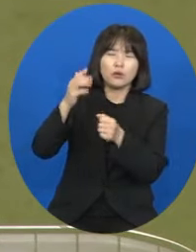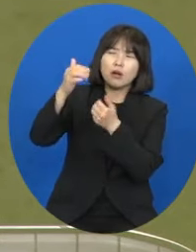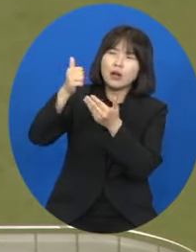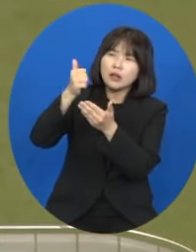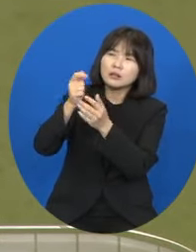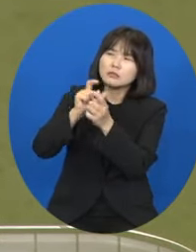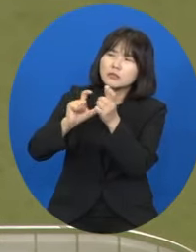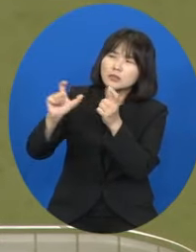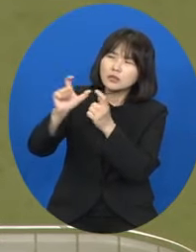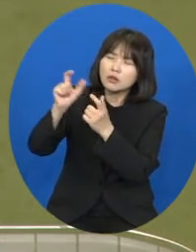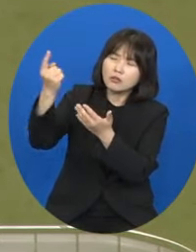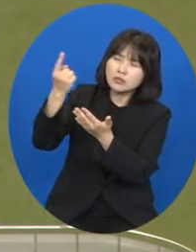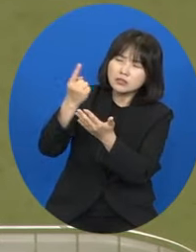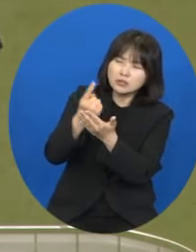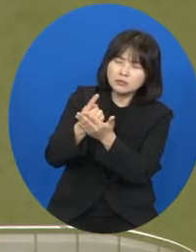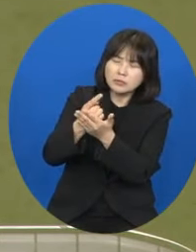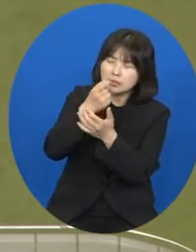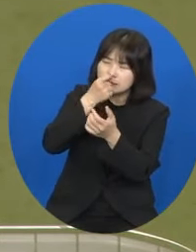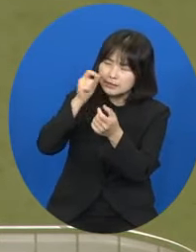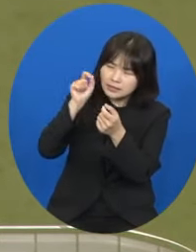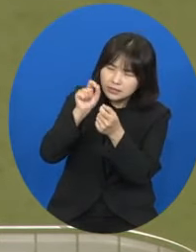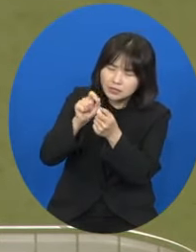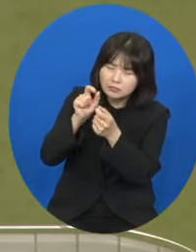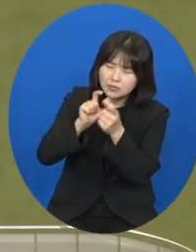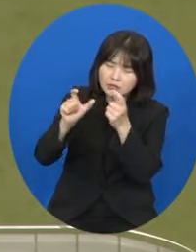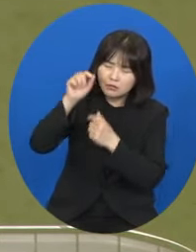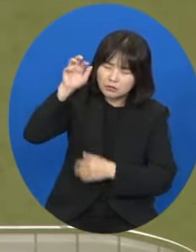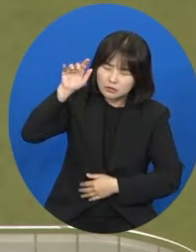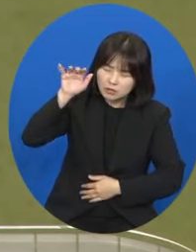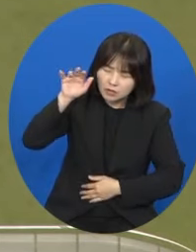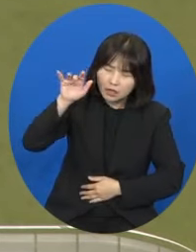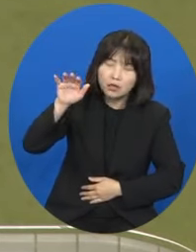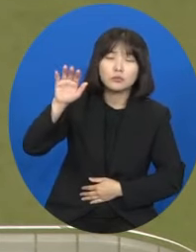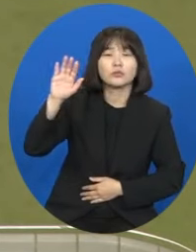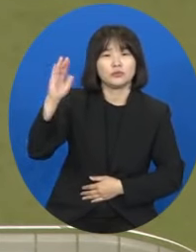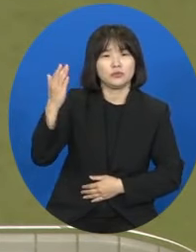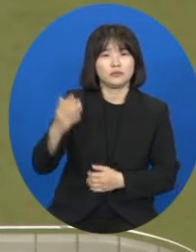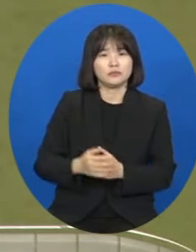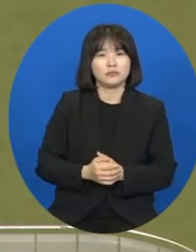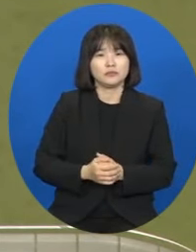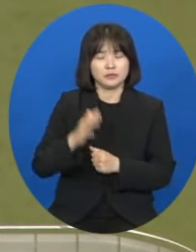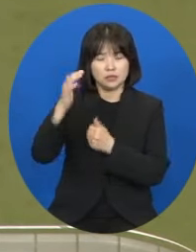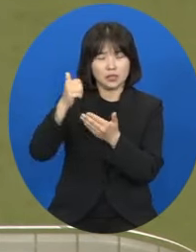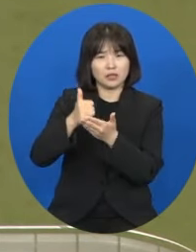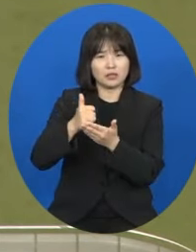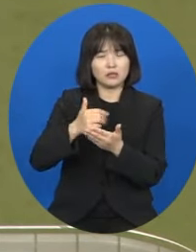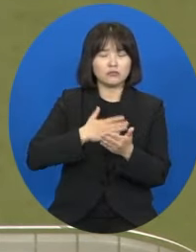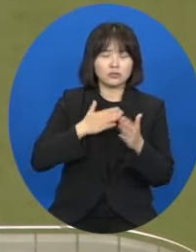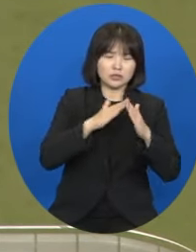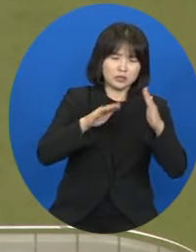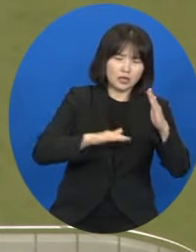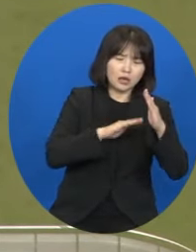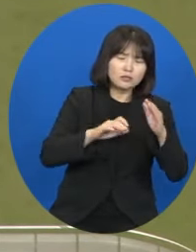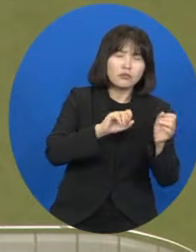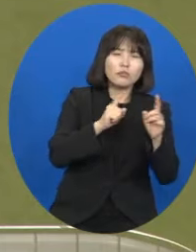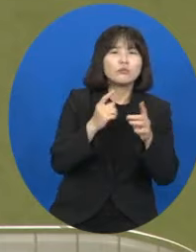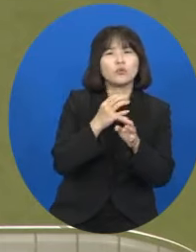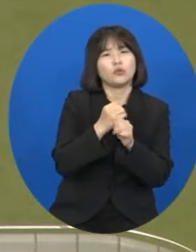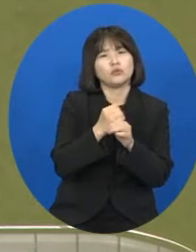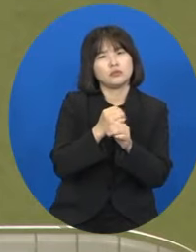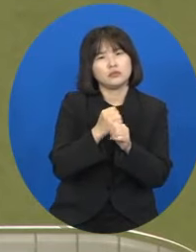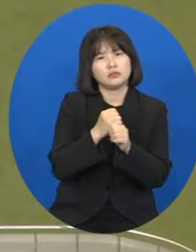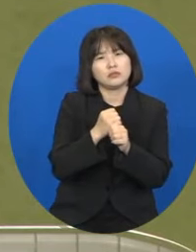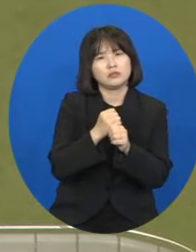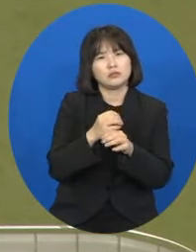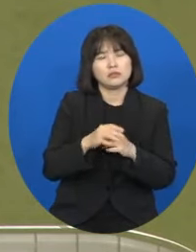하나님의 임재를, 그 친밀함을 사모하게 되었다라는 거예요. 하나님 언제 저희 가정에는 회복하실 겁니까? 돌아오실